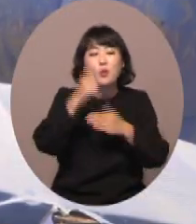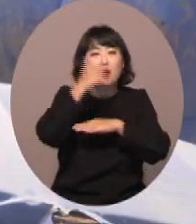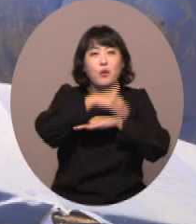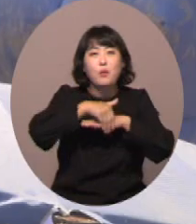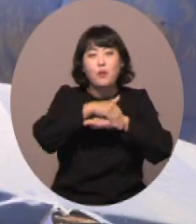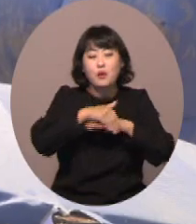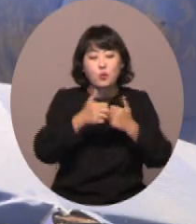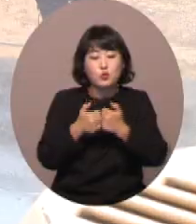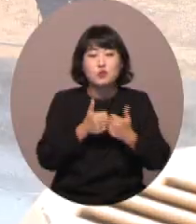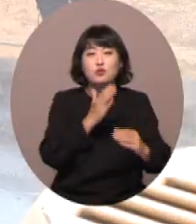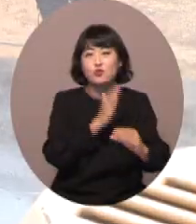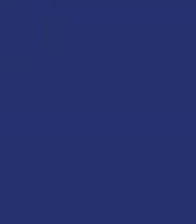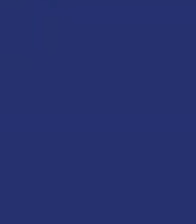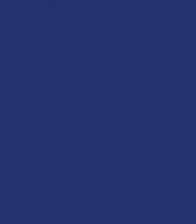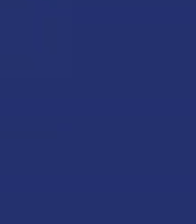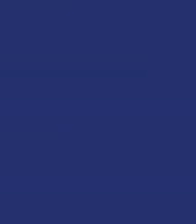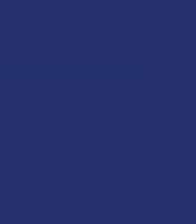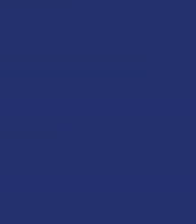알려졌습니다